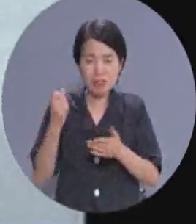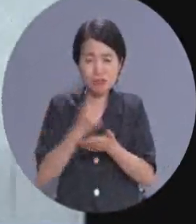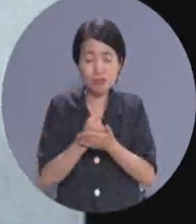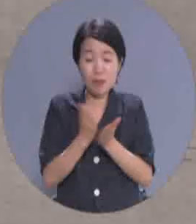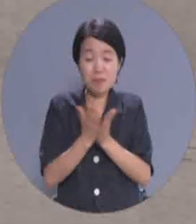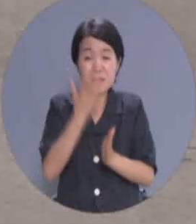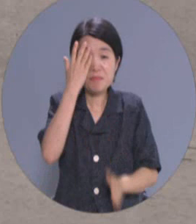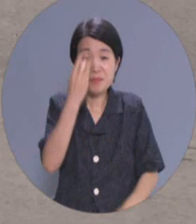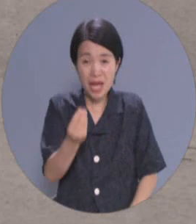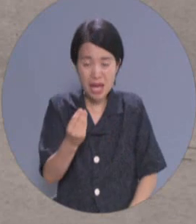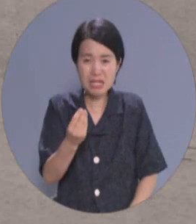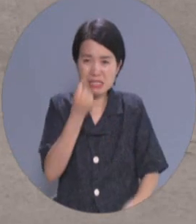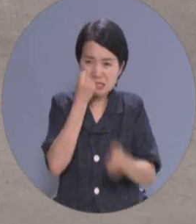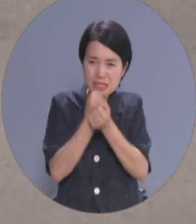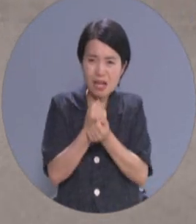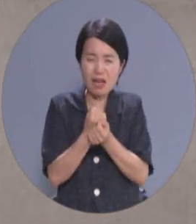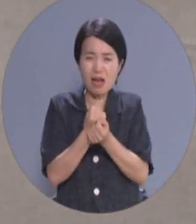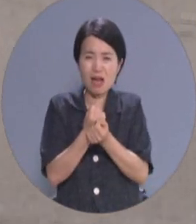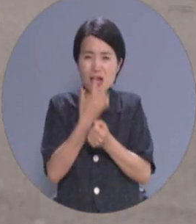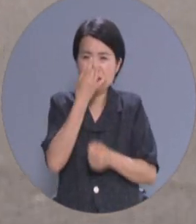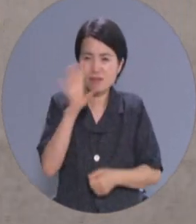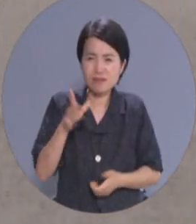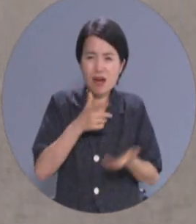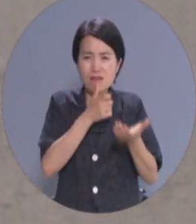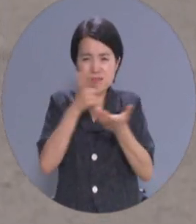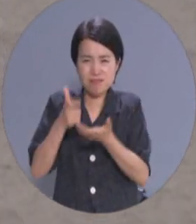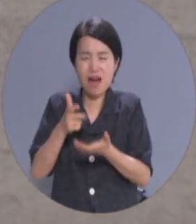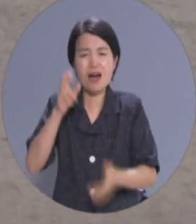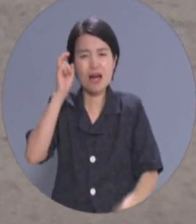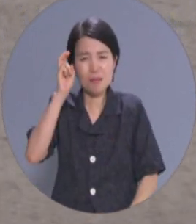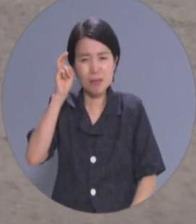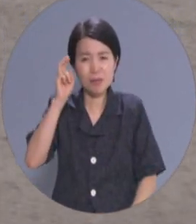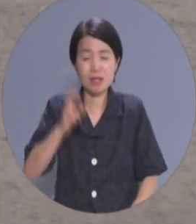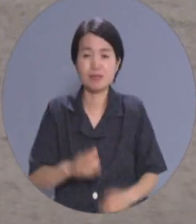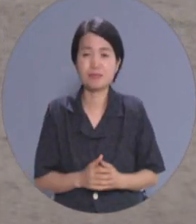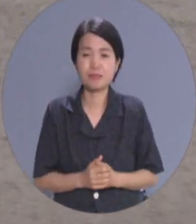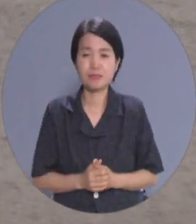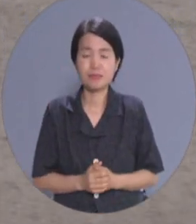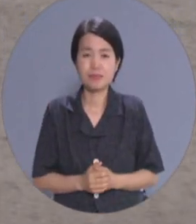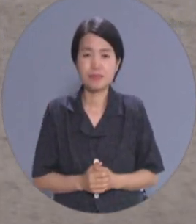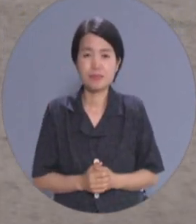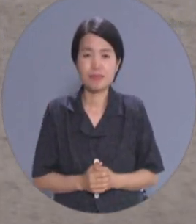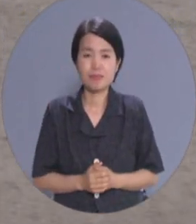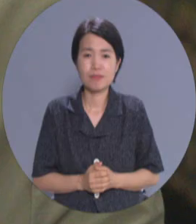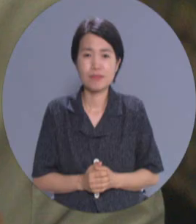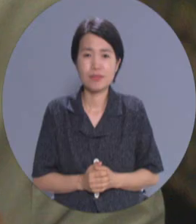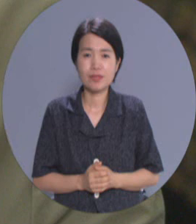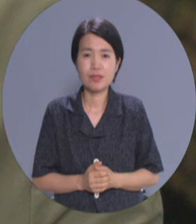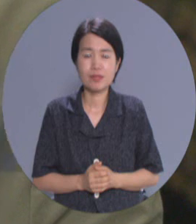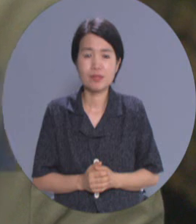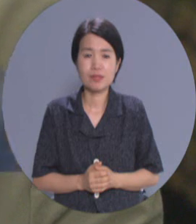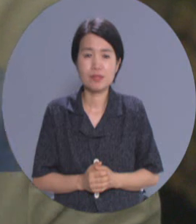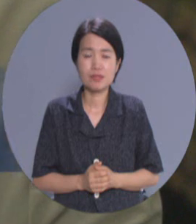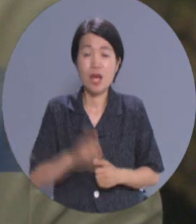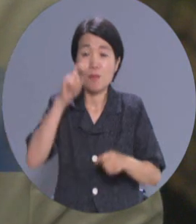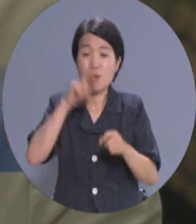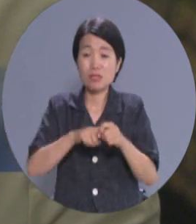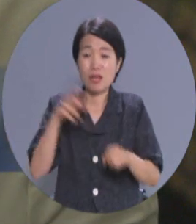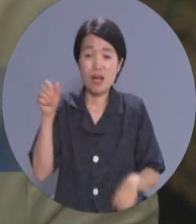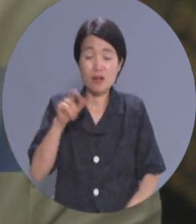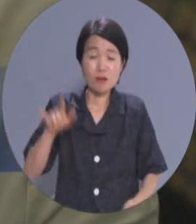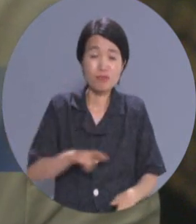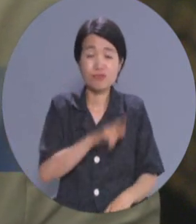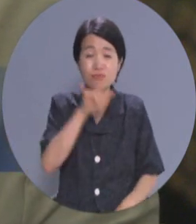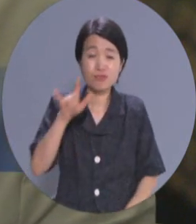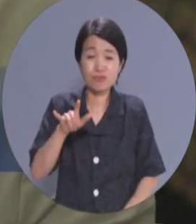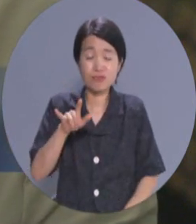우연히 발견한 선박을 무차별 폭격했을 가능성의 무게를 두고 있습니다 미션을 받고 갔는데 그